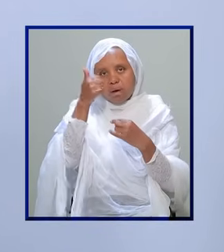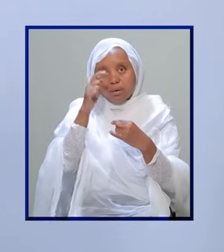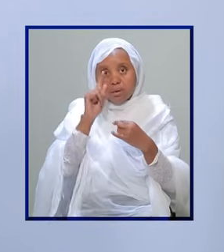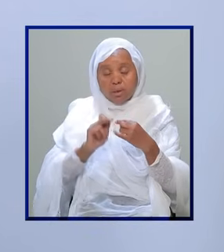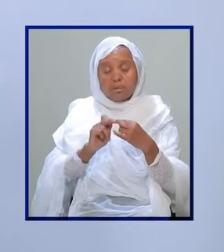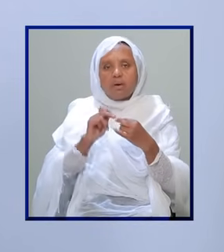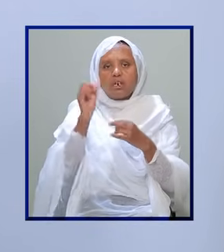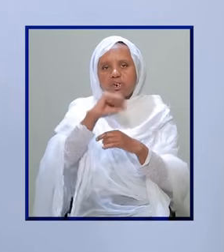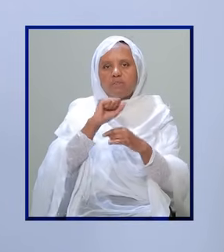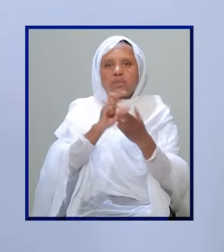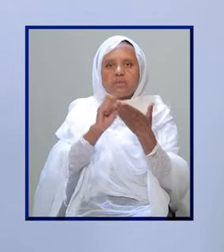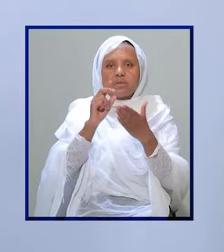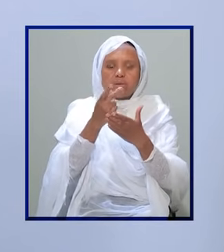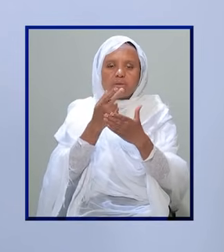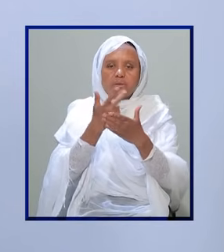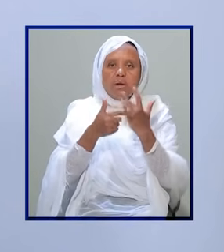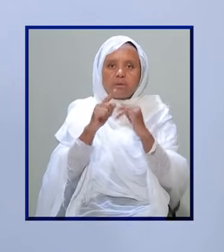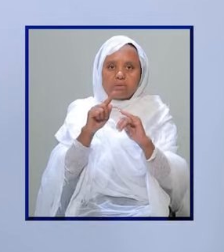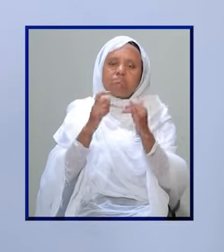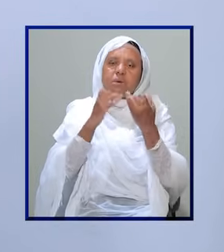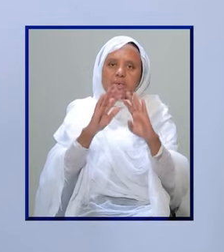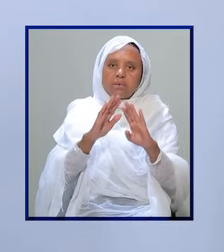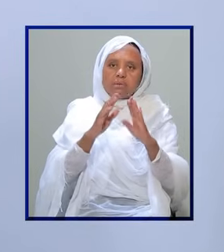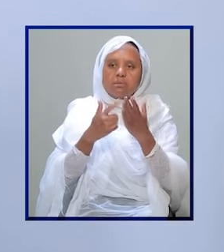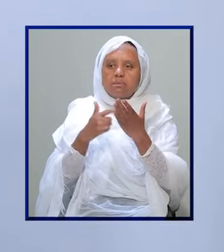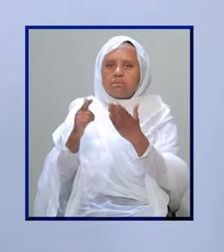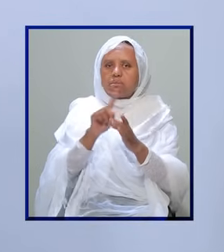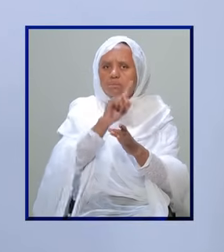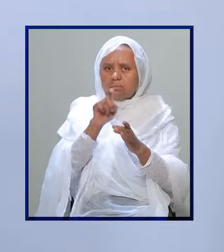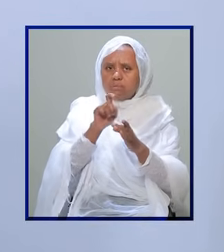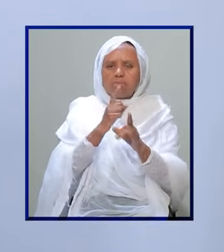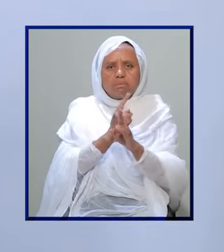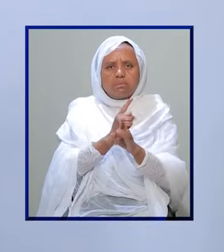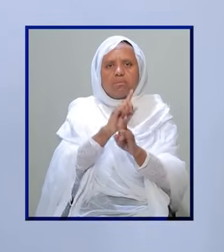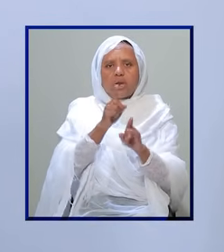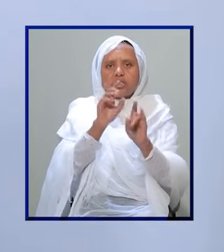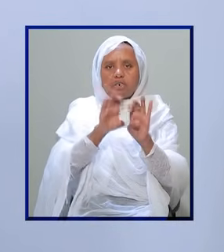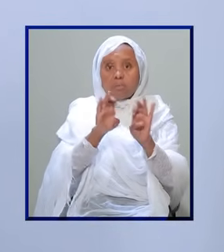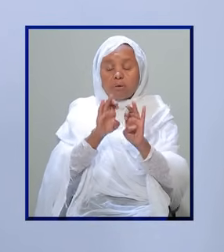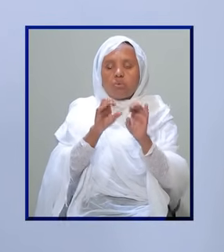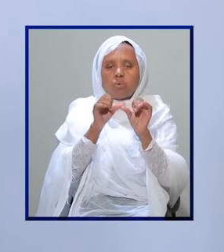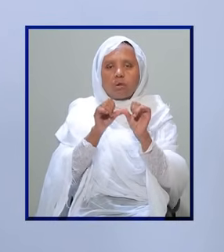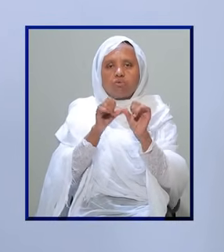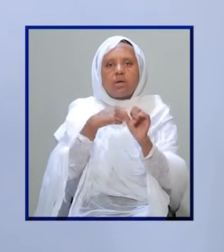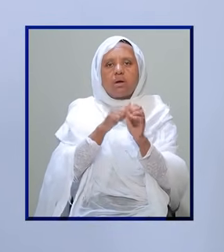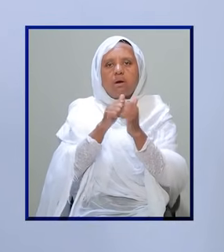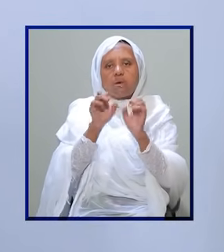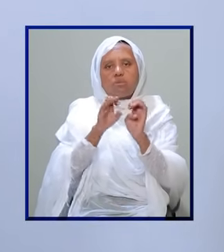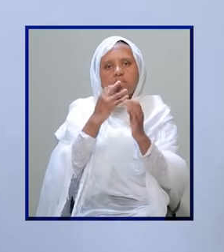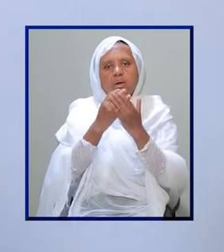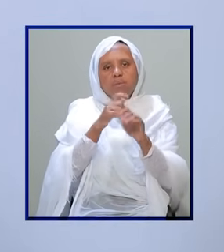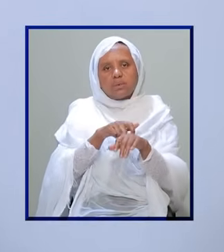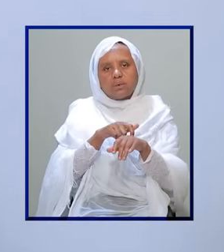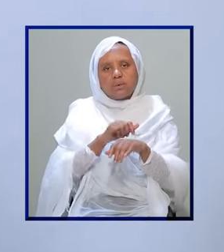አሸናፊ የቅድስት ስላሴ ዩኒቨርሲቲ ቅኖና መምህር ናቸው። ለጥያቄዎቻችሁ ተገቢውን ምላሽ እንደምታገኙ ተስፋ እናደርጋለን። ቆይታችሁን ከኛ ጋር